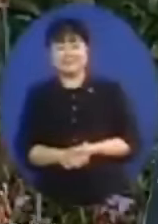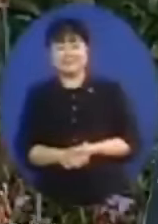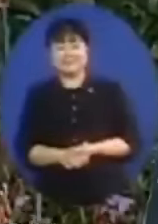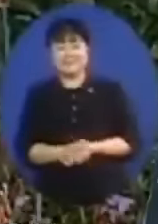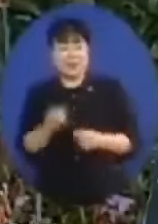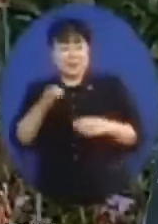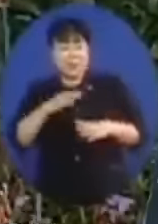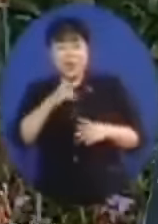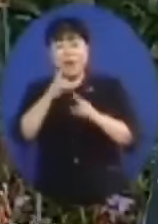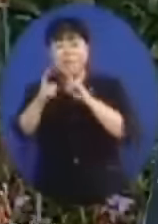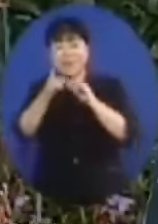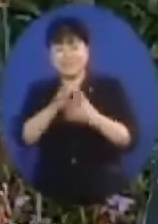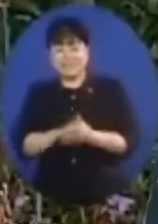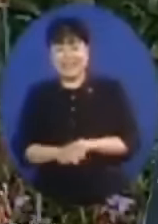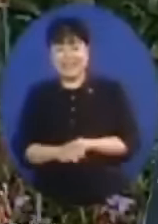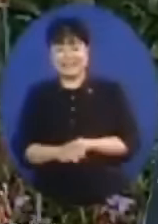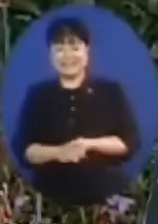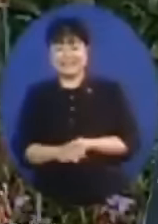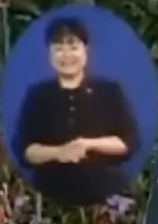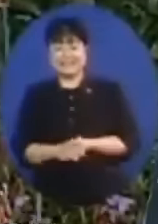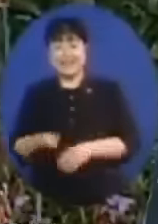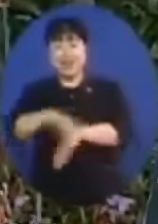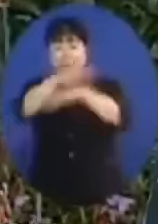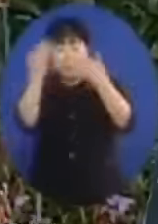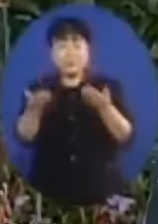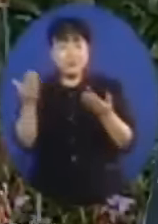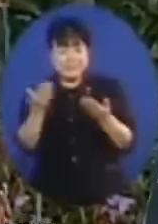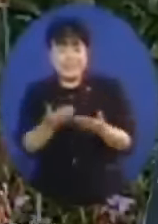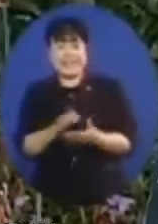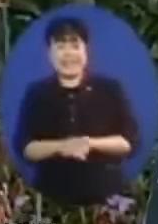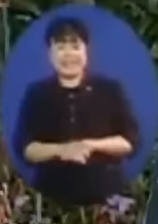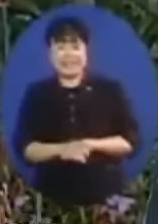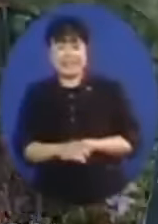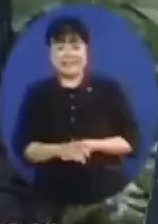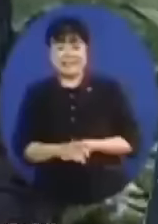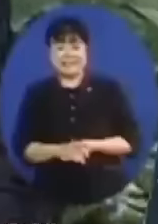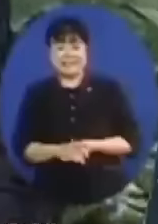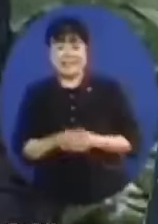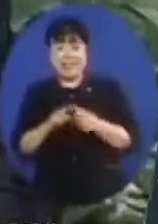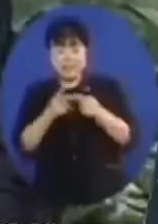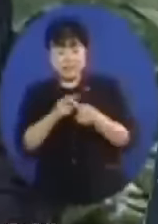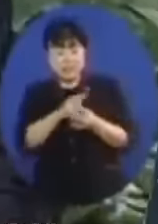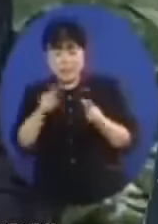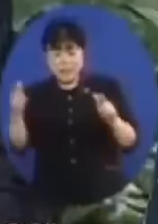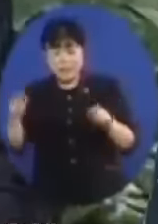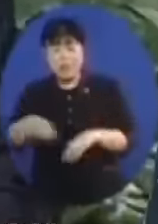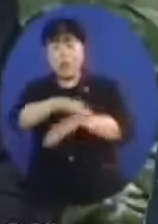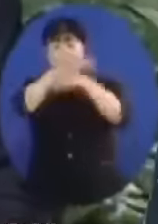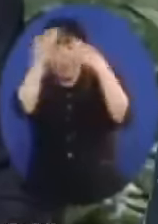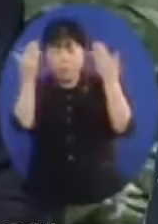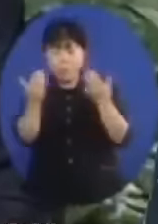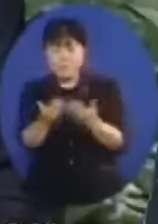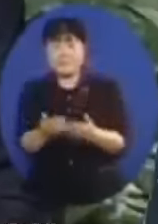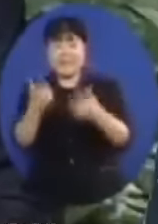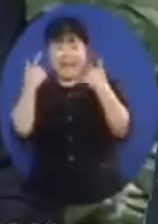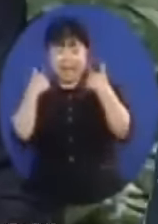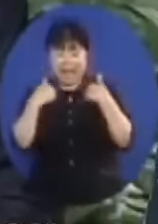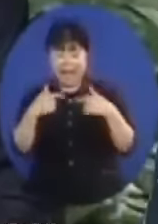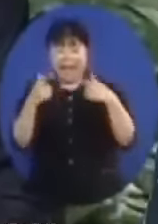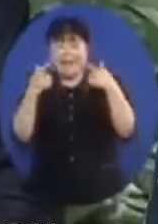기가 막힌 말 아닙니까? 모든 일에 한두 가지 일이 아닌 것이니 항상,